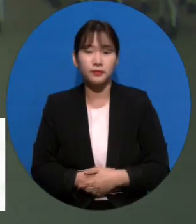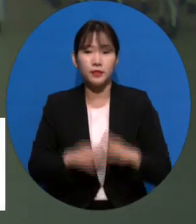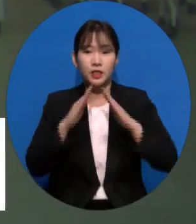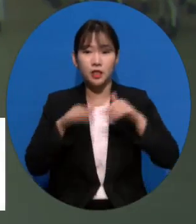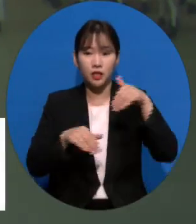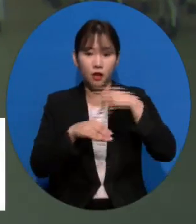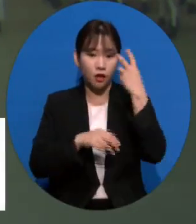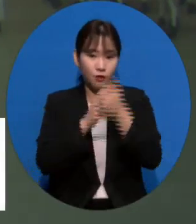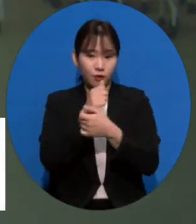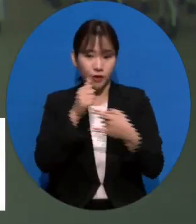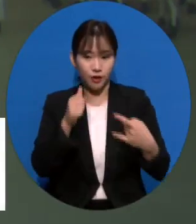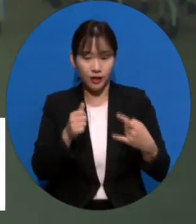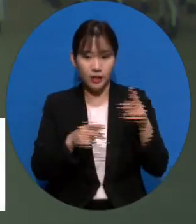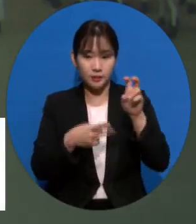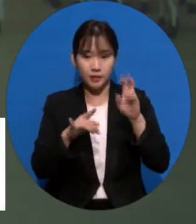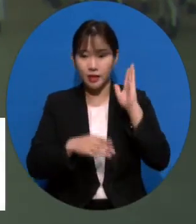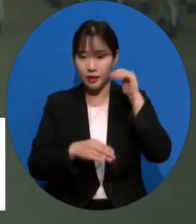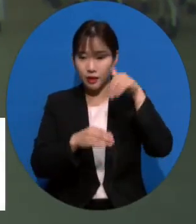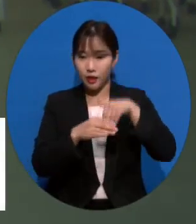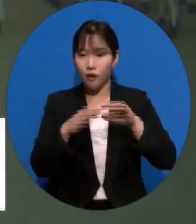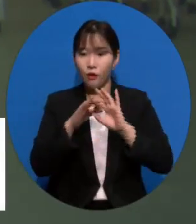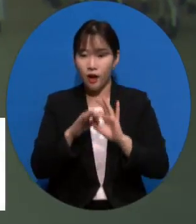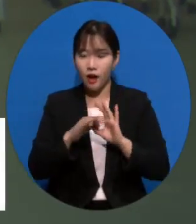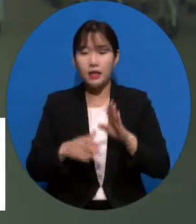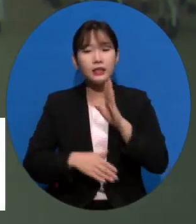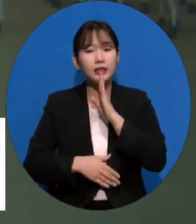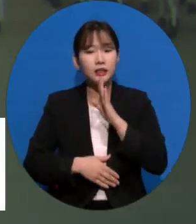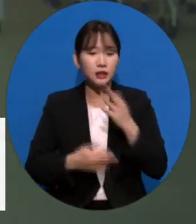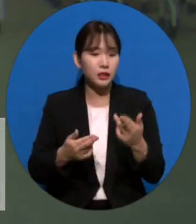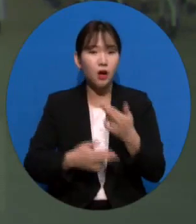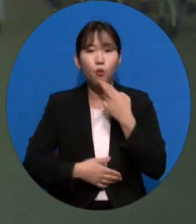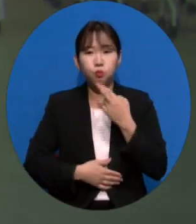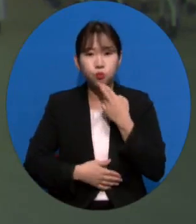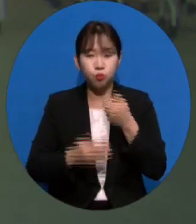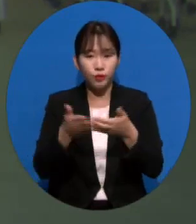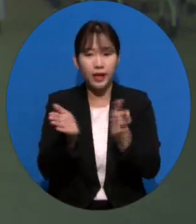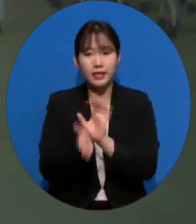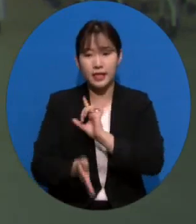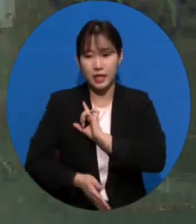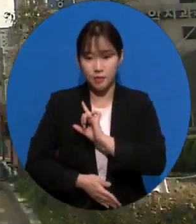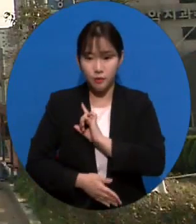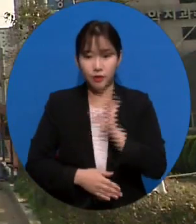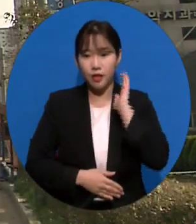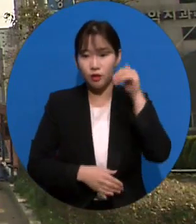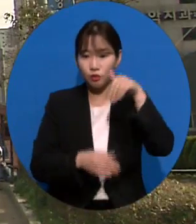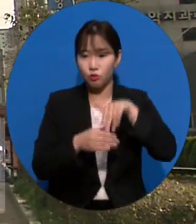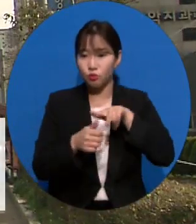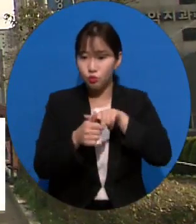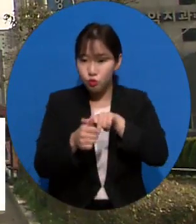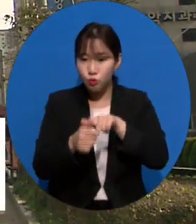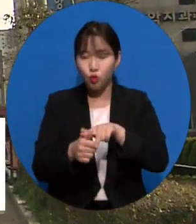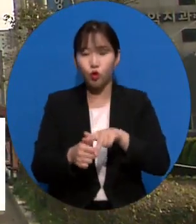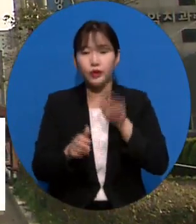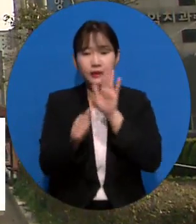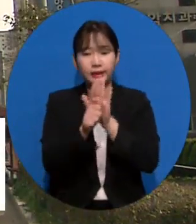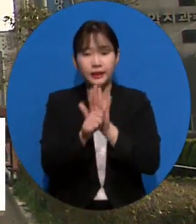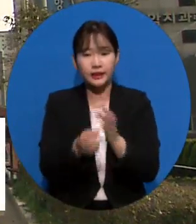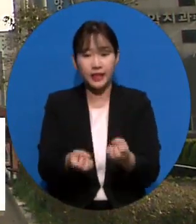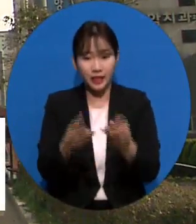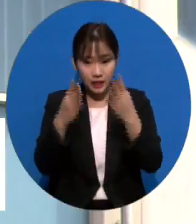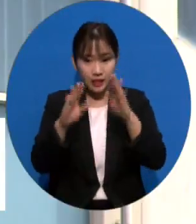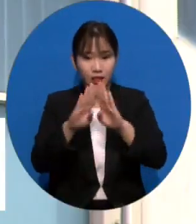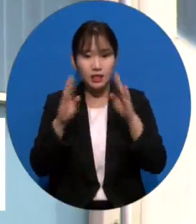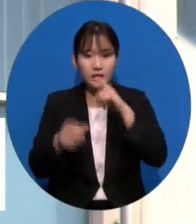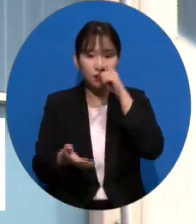전남 선거관리위원회는 20대 대선과 관련해 실제 존재하지 않는 단체 명의로 대통령 후보 지지선언 행사를 개최하게 한